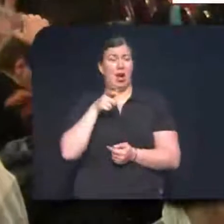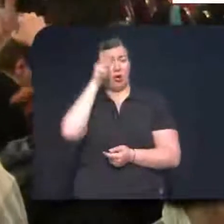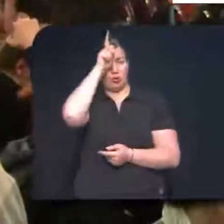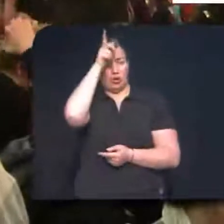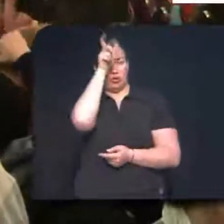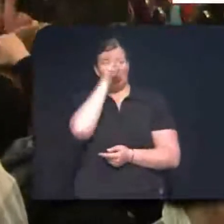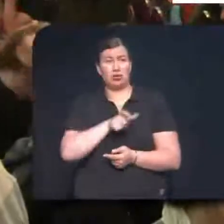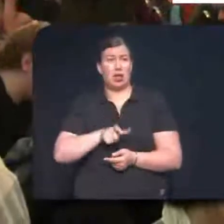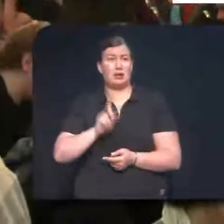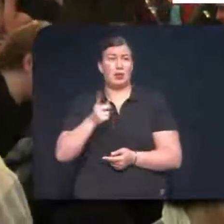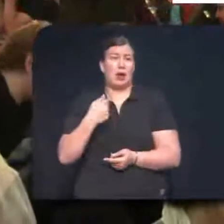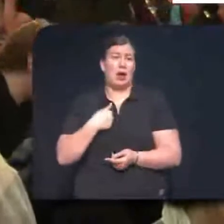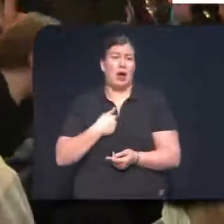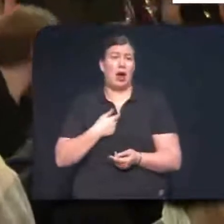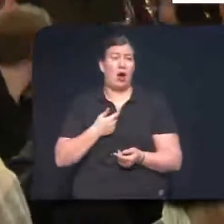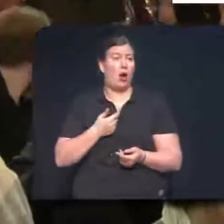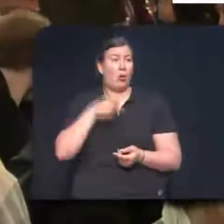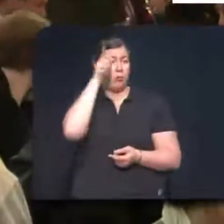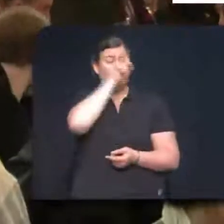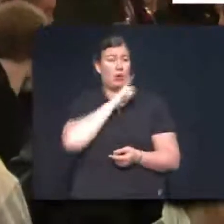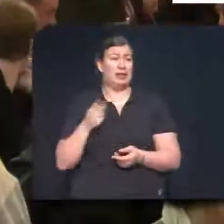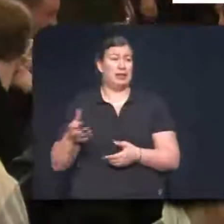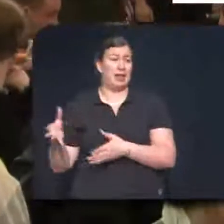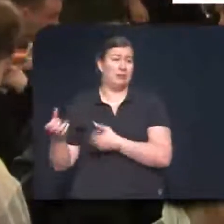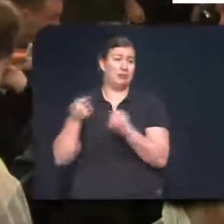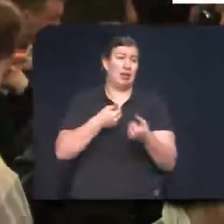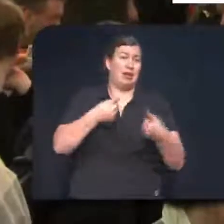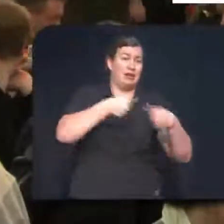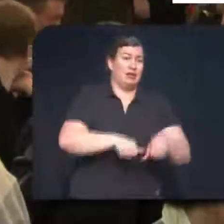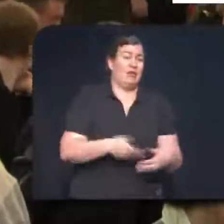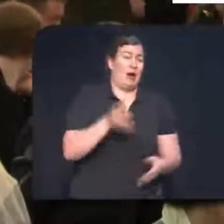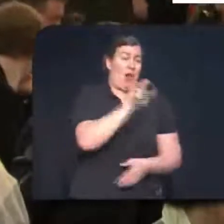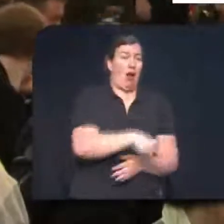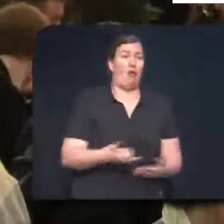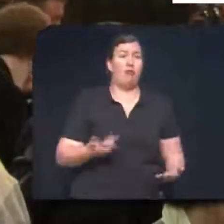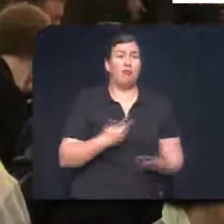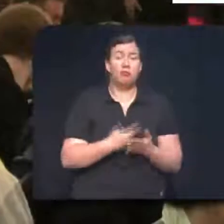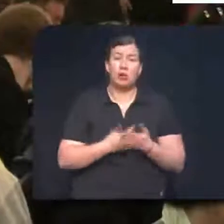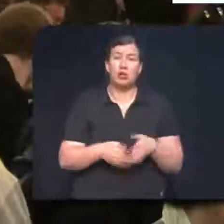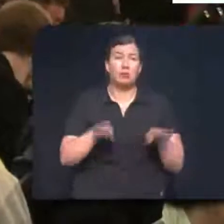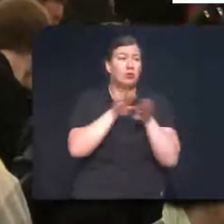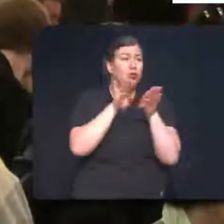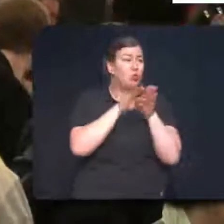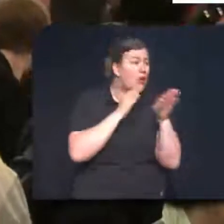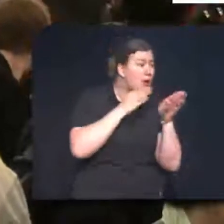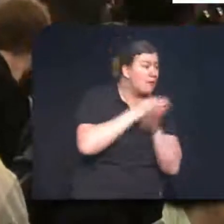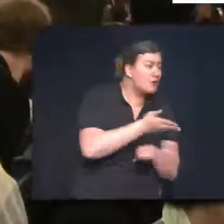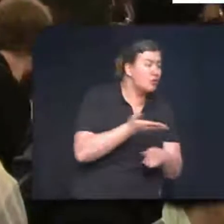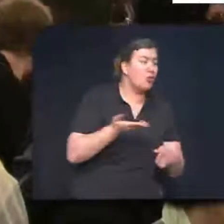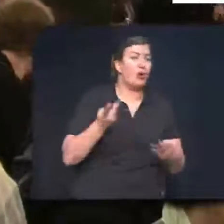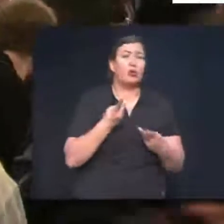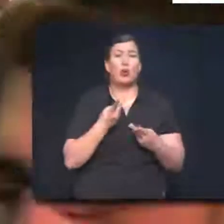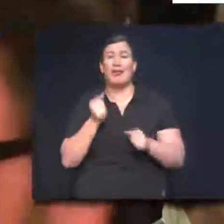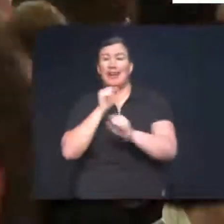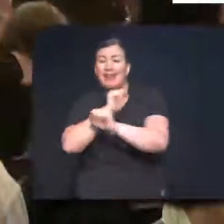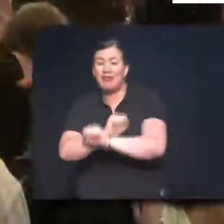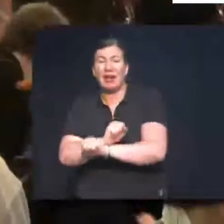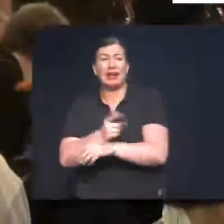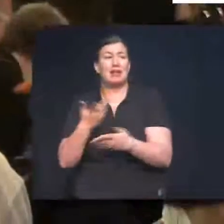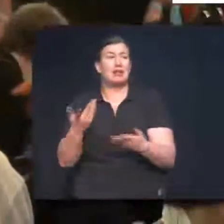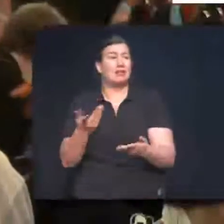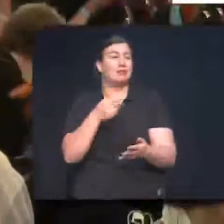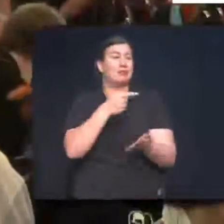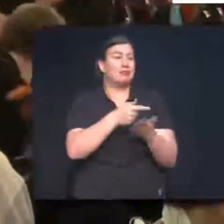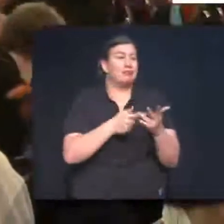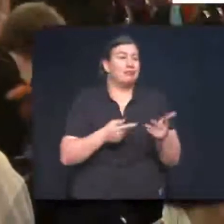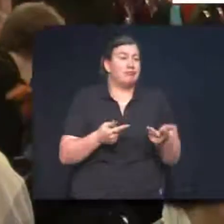von der Polizei zwangsweise zu irgendwas gezwungen zum Beispiel dazu zur Schule zu gehen oder in ein Gefängnis gestellt